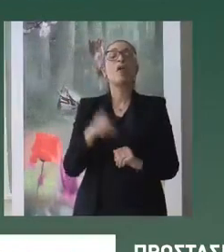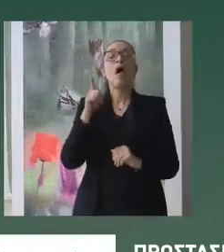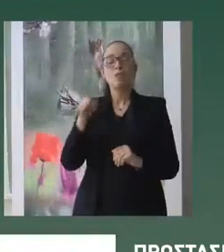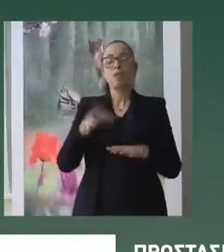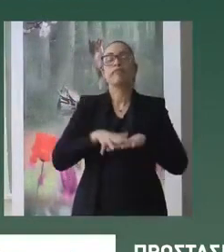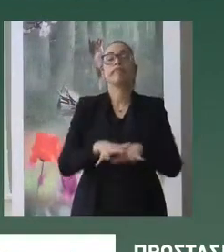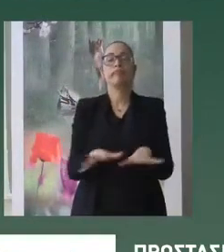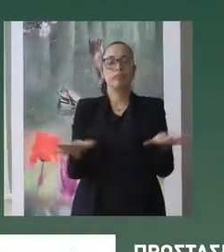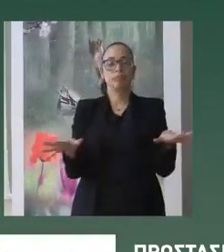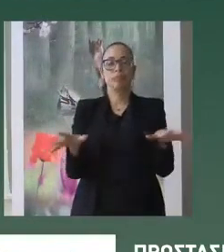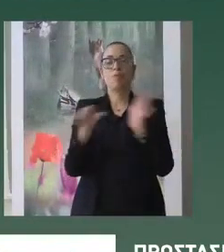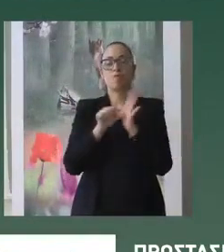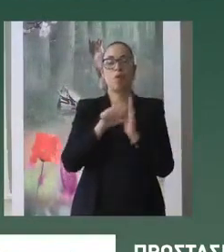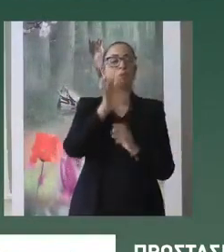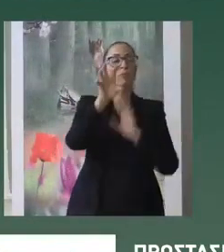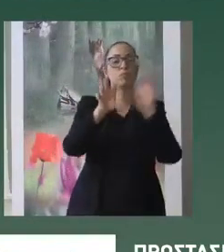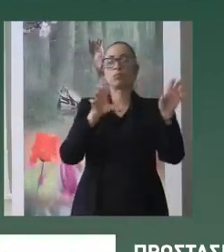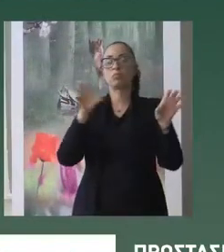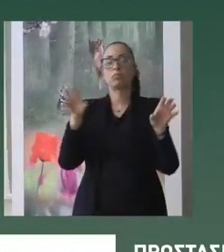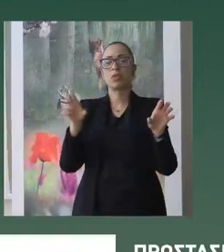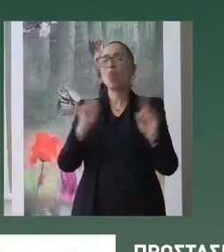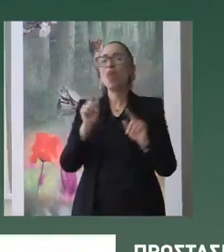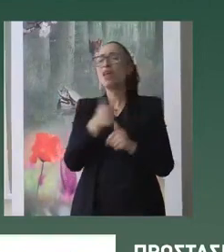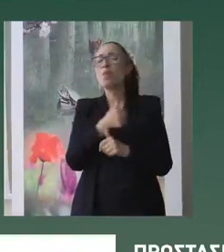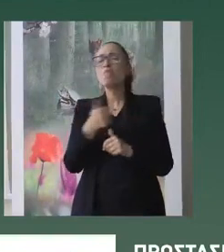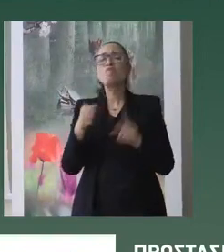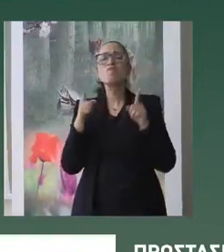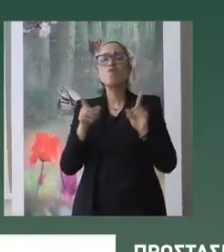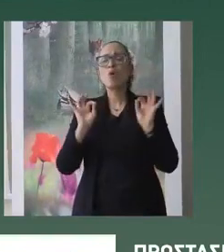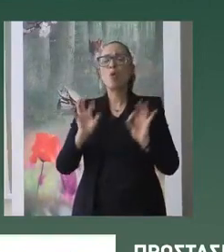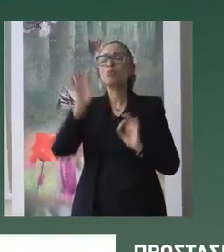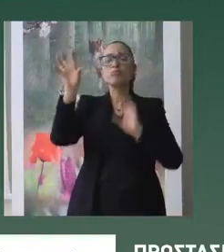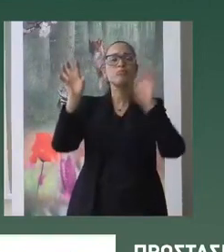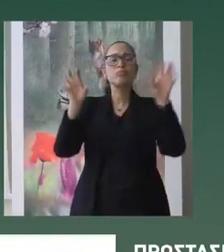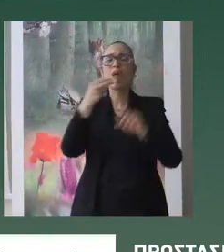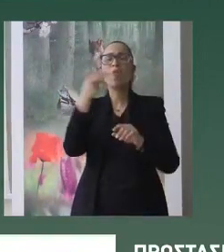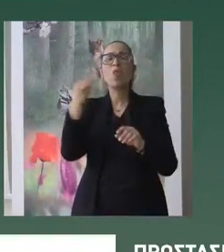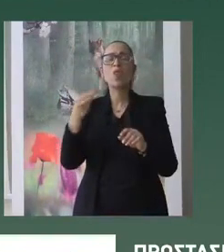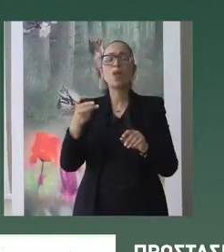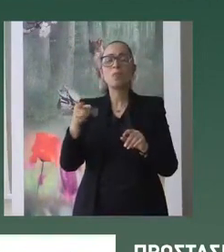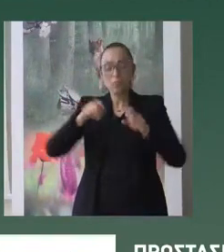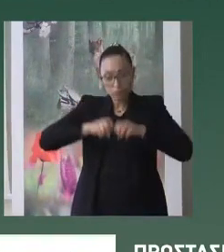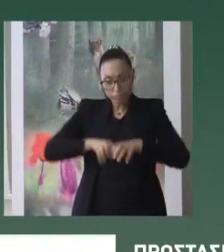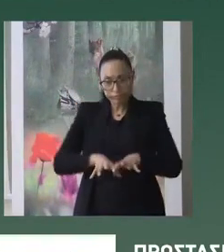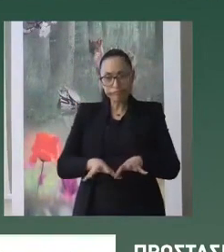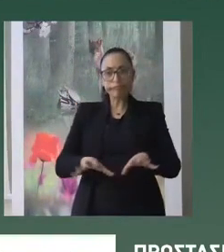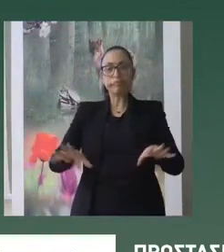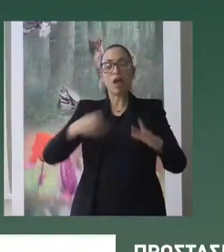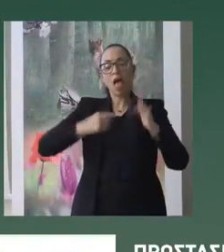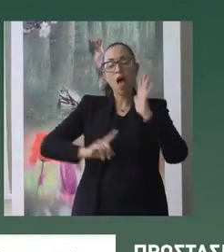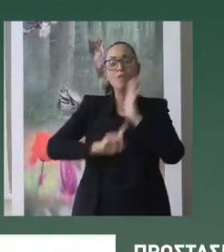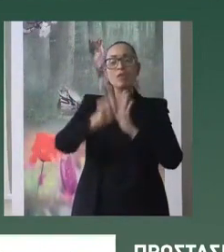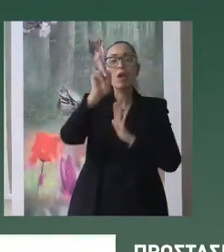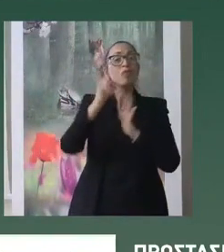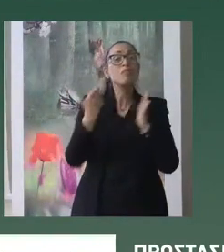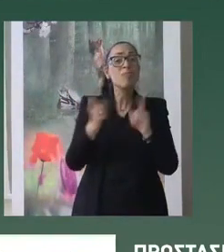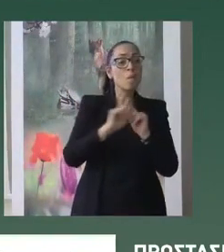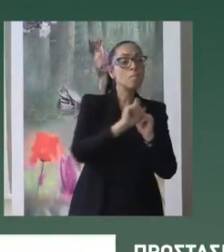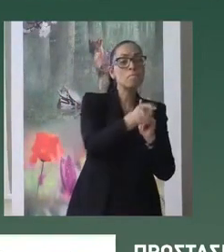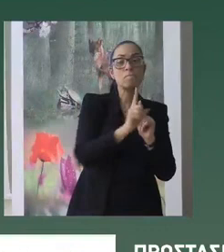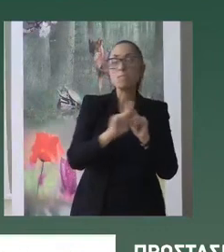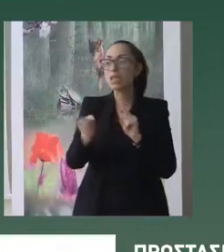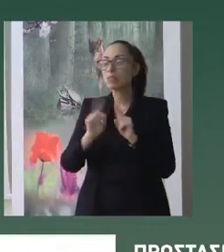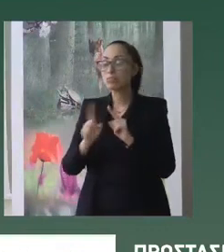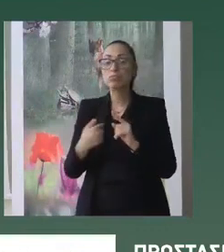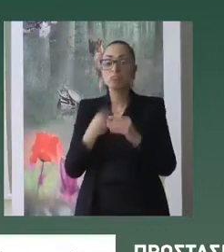Αυτή είναι η επέκταση της πόλης. Επέκταση της πόλης δεν είναι απλώς ένα χωροταξικό ζήτημα. Επεκτείνωση σημαίνει αυξάνω τις μετακινήσεις.